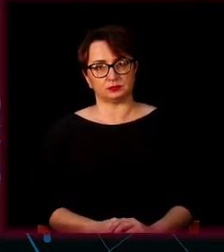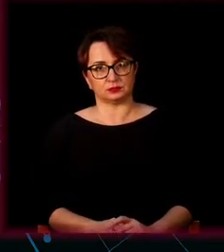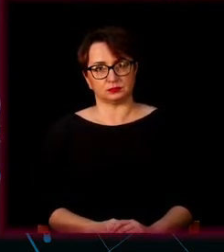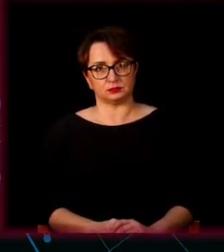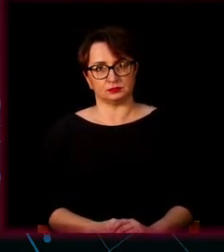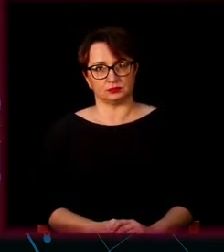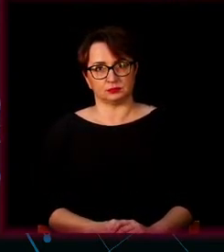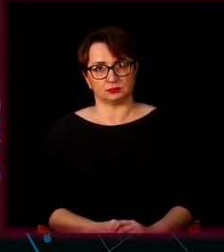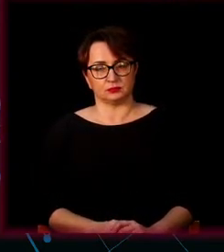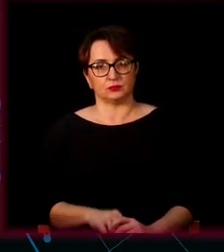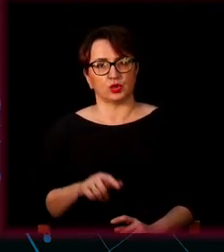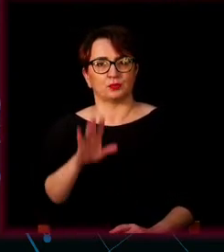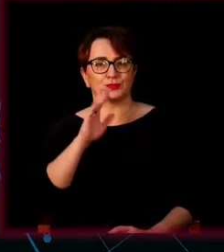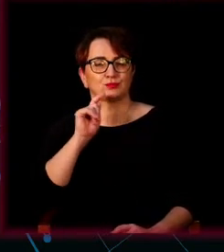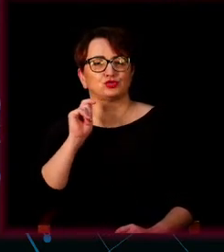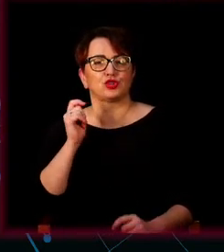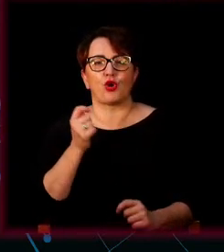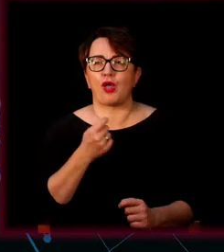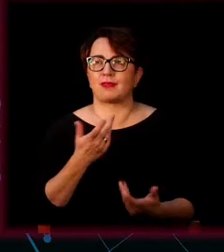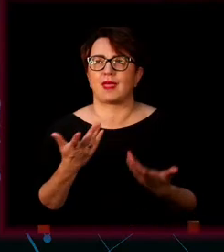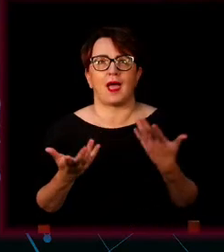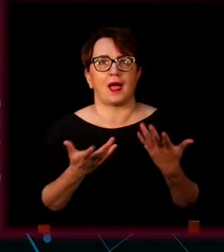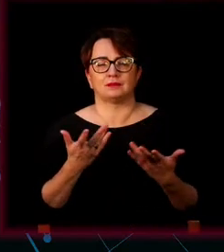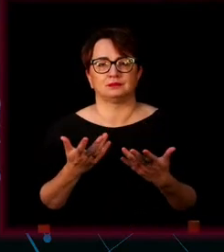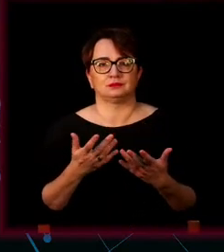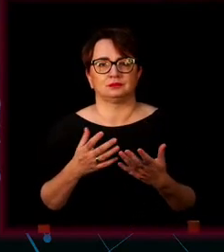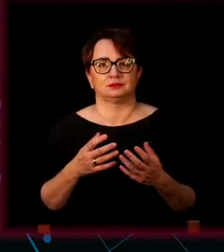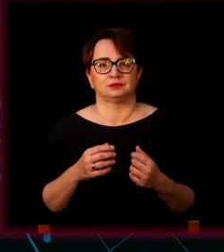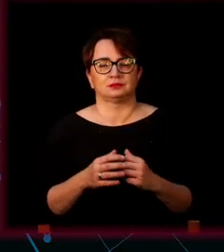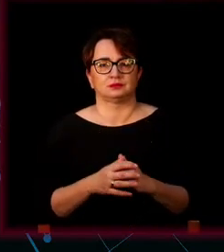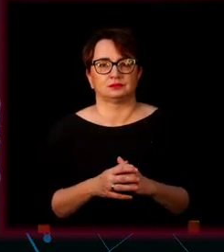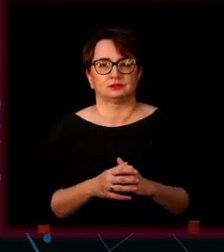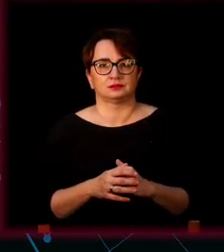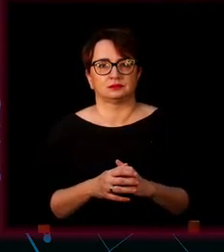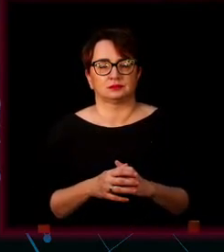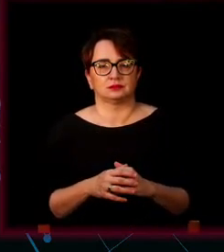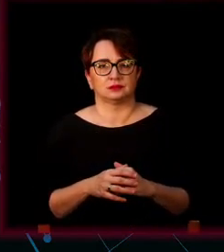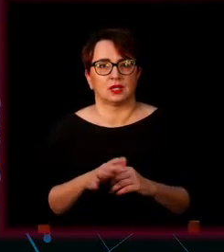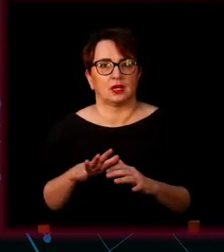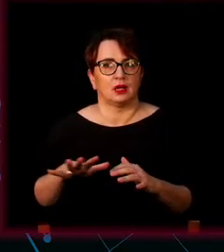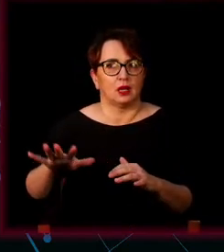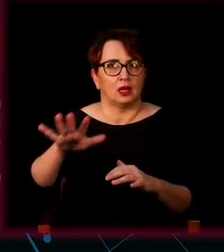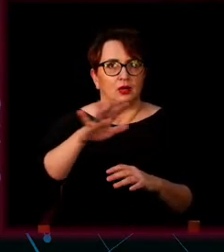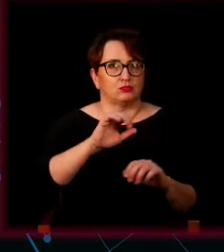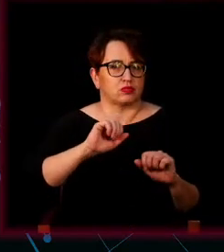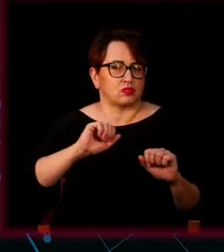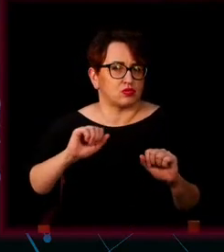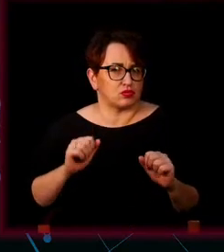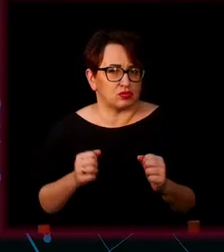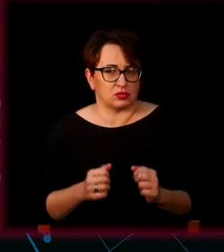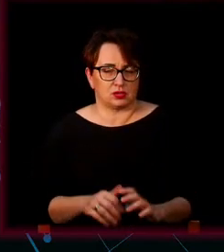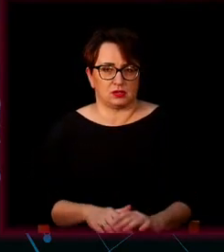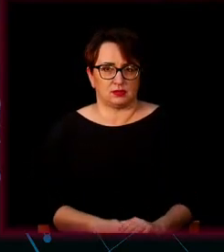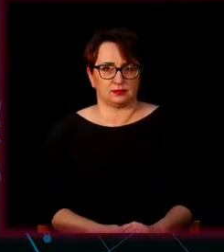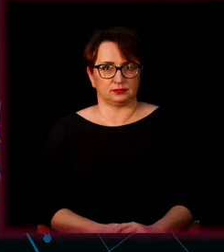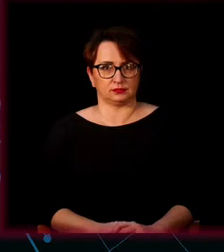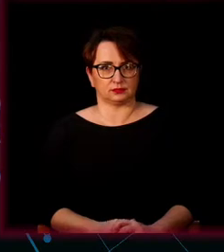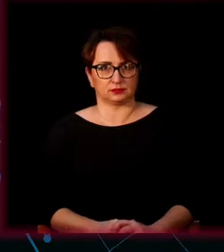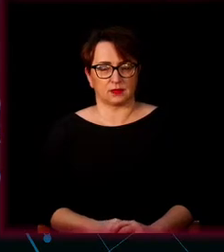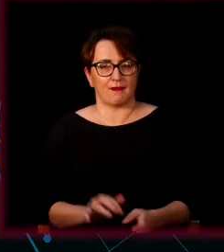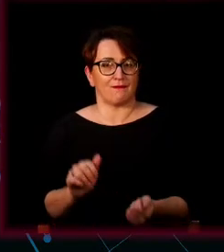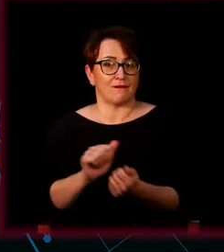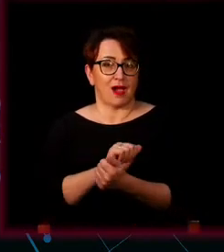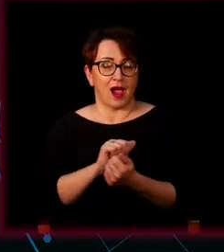Tak, po prostu taka przygoda w takim odstępie, w takich właśnie mroźnych odstępach. No